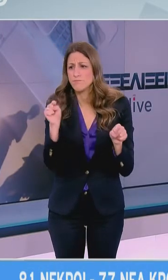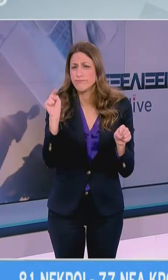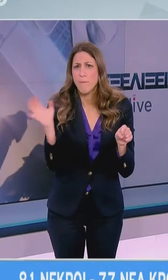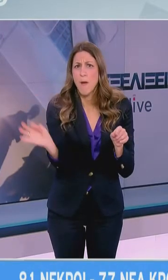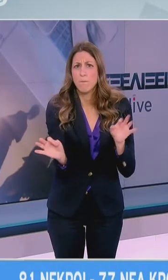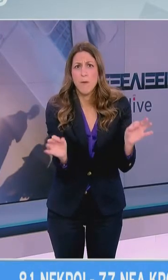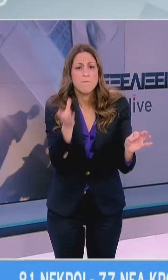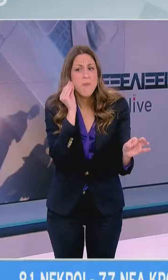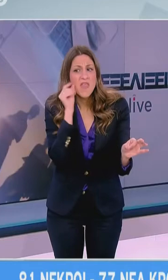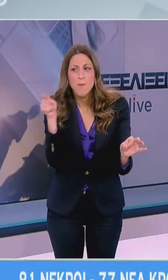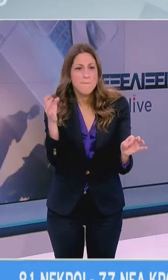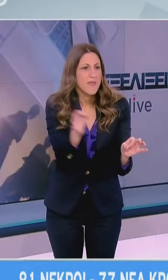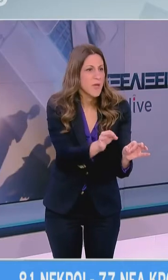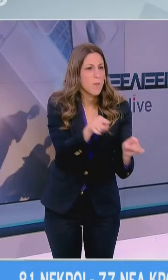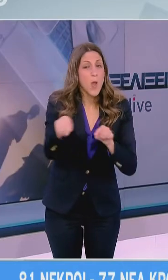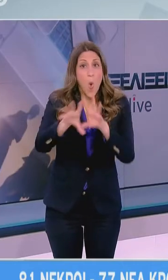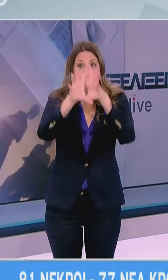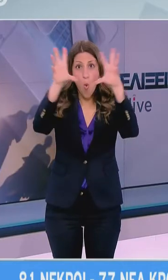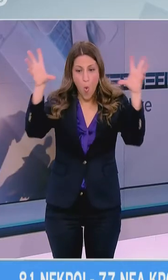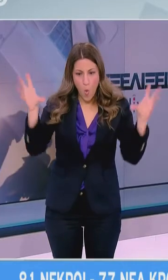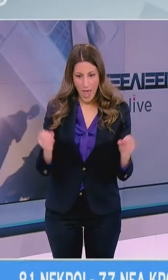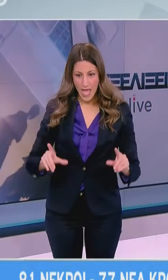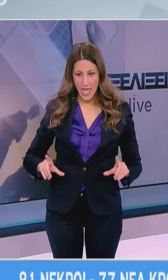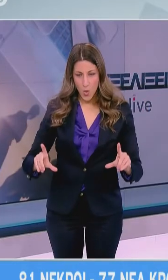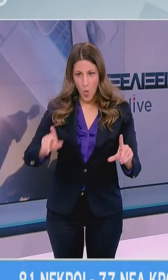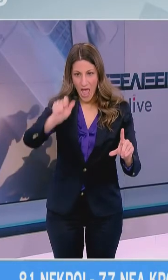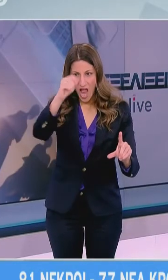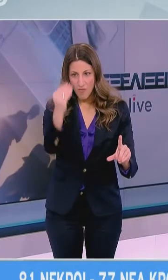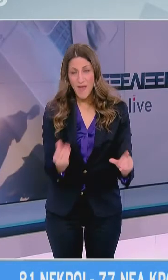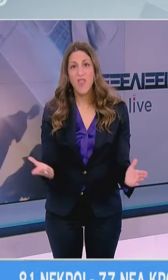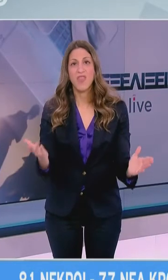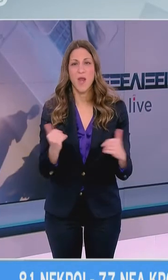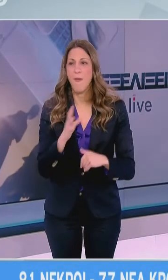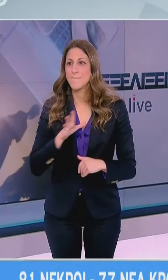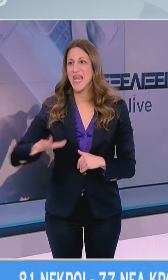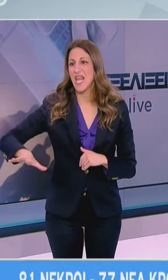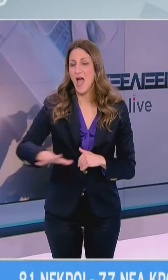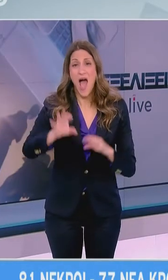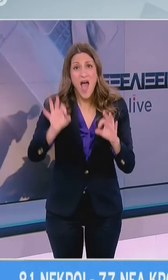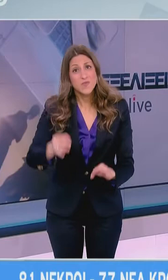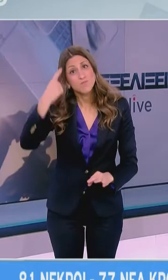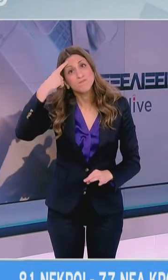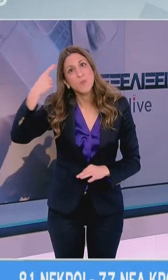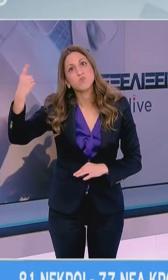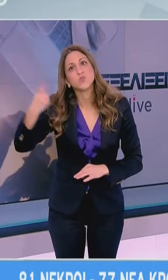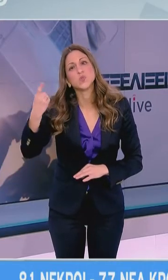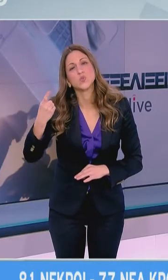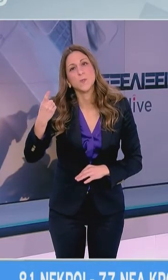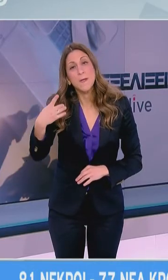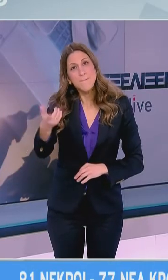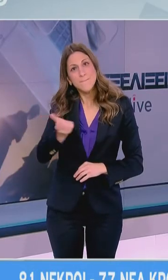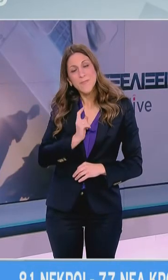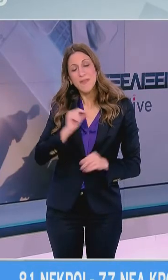δίνουν πληροφορία, αλλά δεν μπορούν να μας δώσουν τη συνολική πληροφορία για τον πληθυσμό. Η συνολική πληροφορία για τον πληθυσμό θα μπορεί να καθοριστεί μόνο με